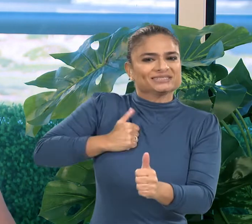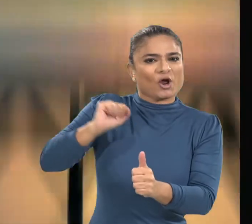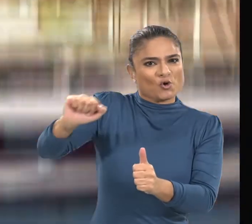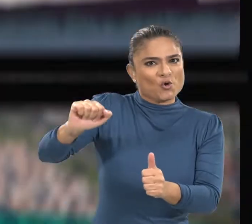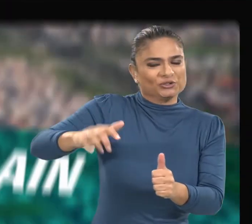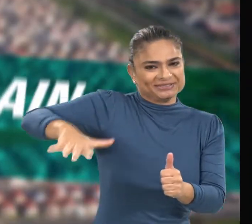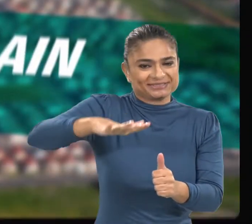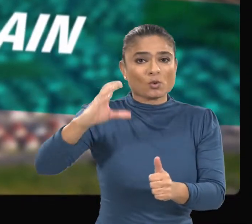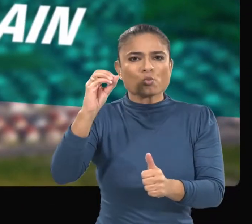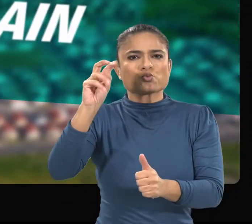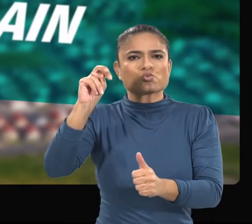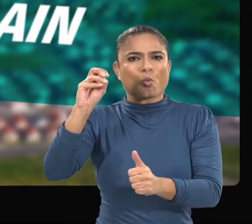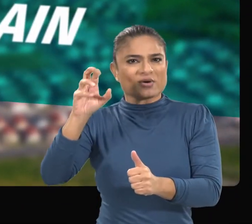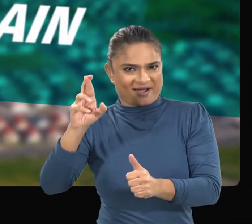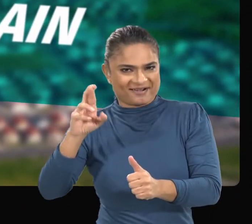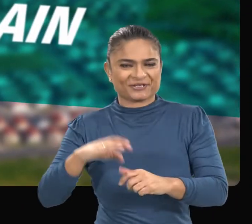gaan kuier.